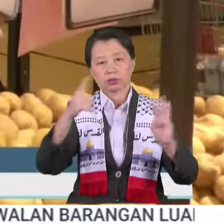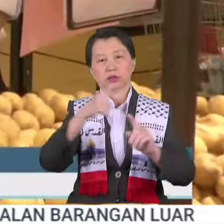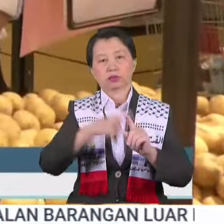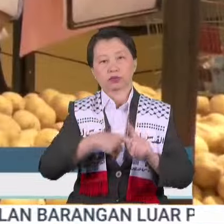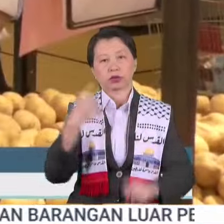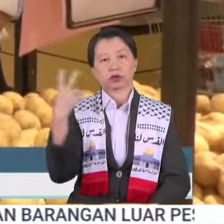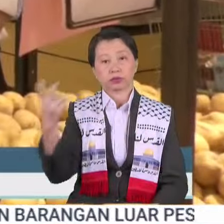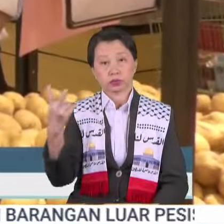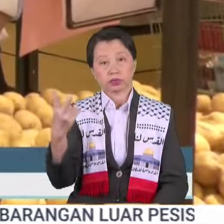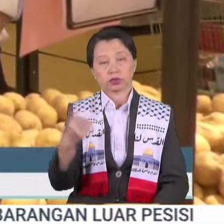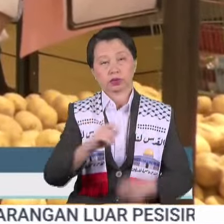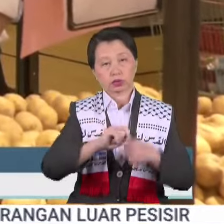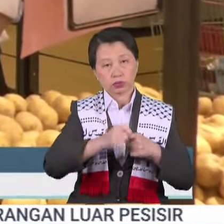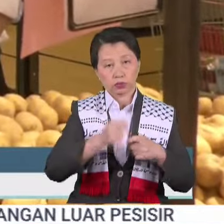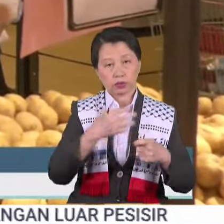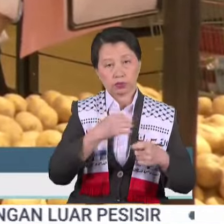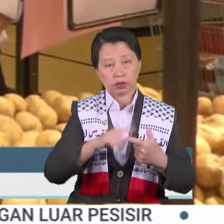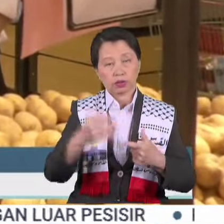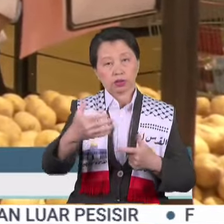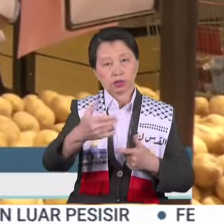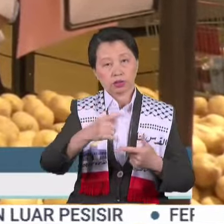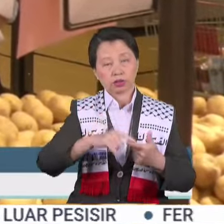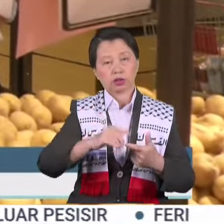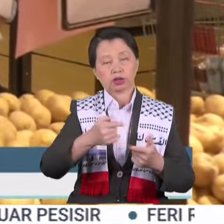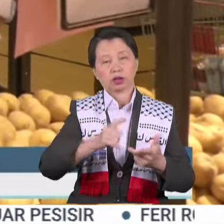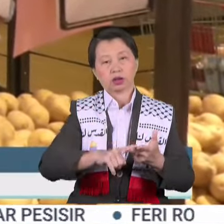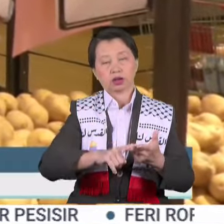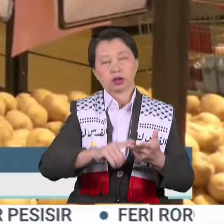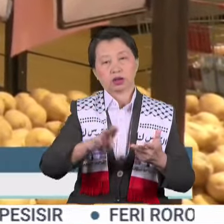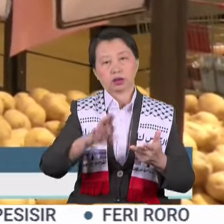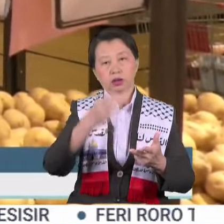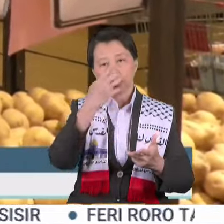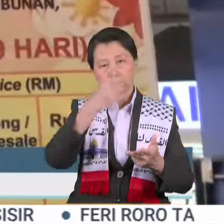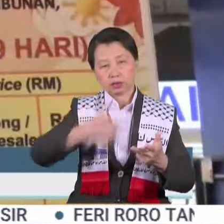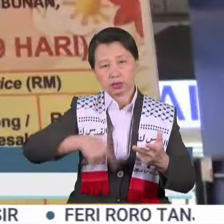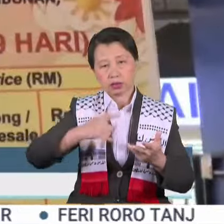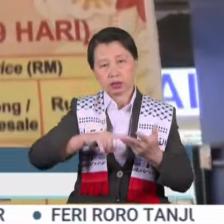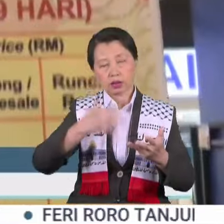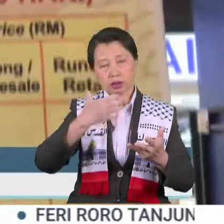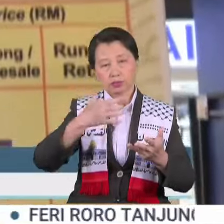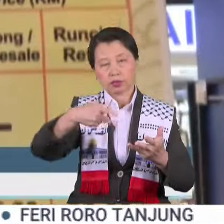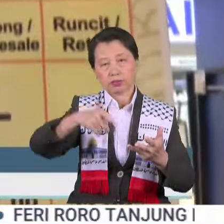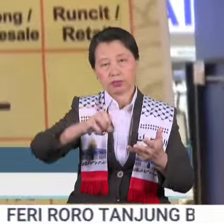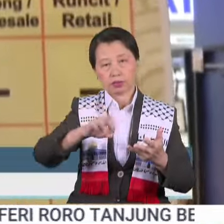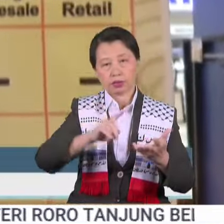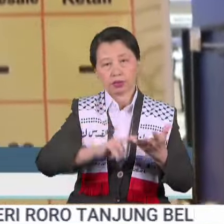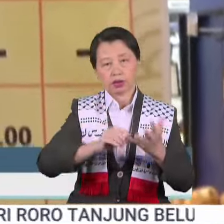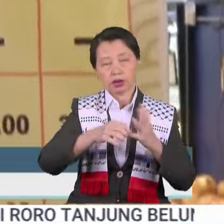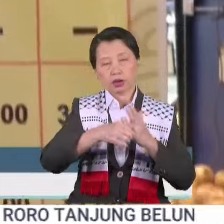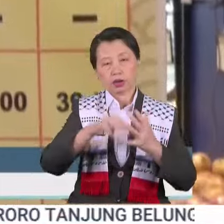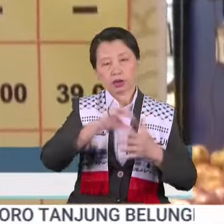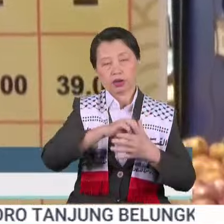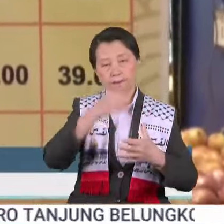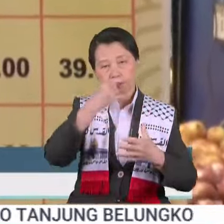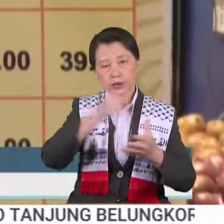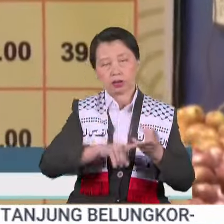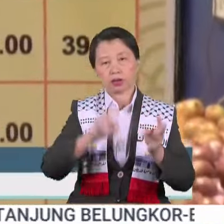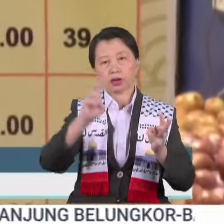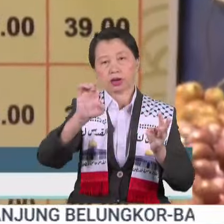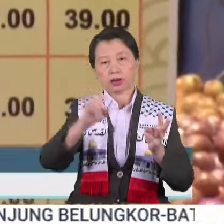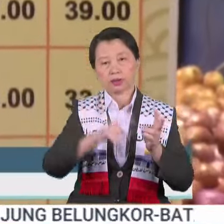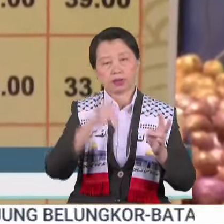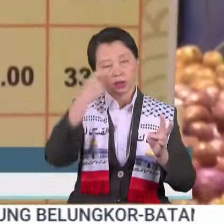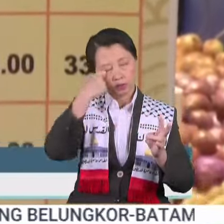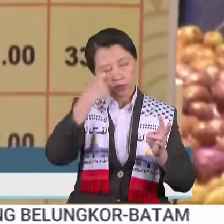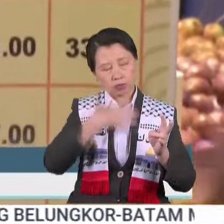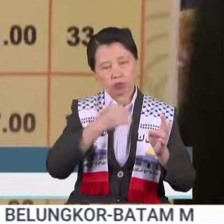ini, iaitu udang putih, ikan bawal putih, babi hidup, daging babi perut, daging babi daging dan lemak, bawang